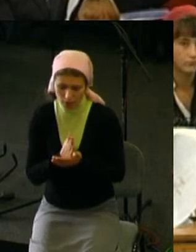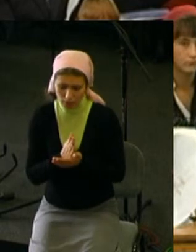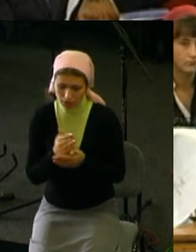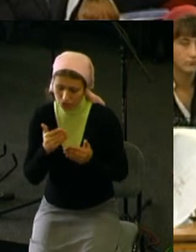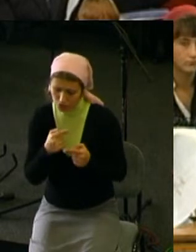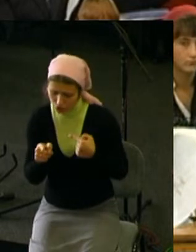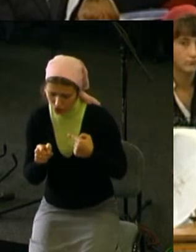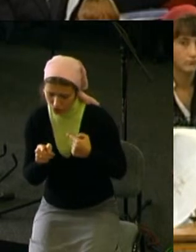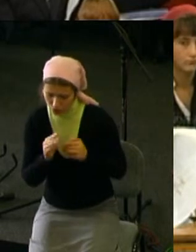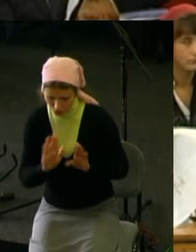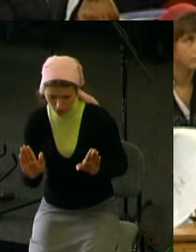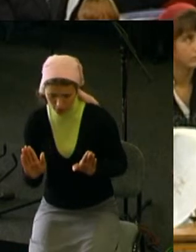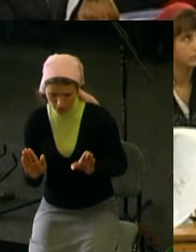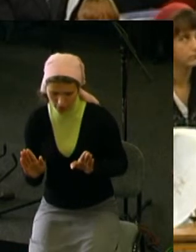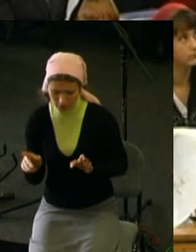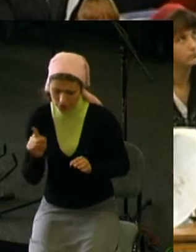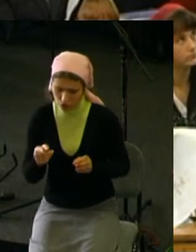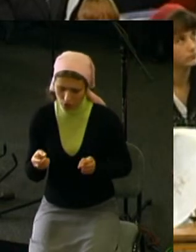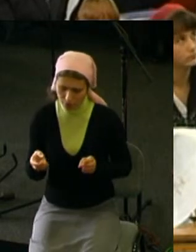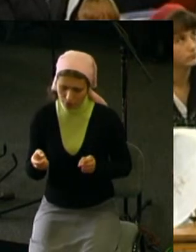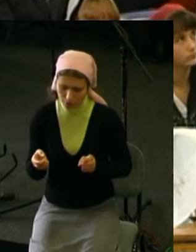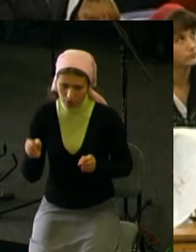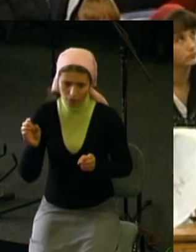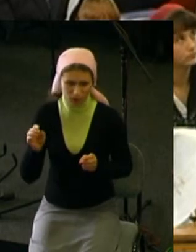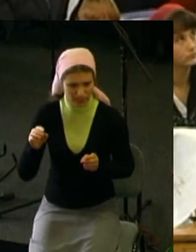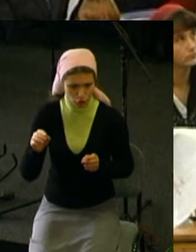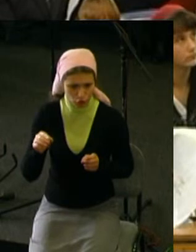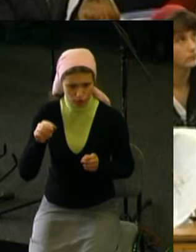Ні але те що освячується